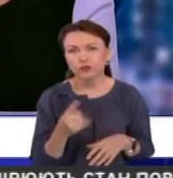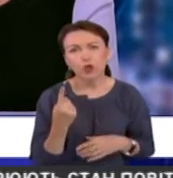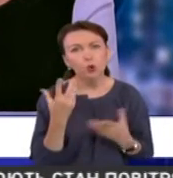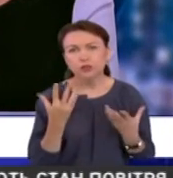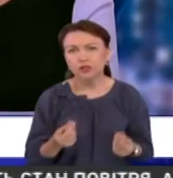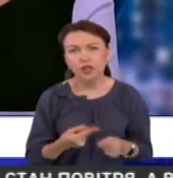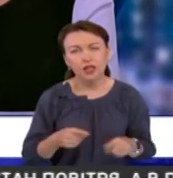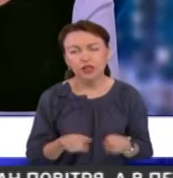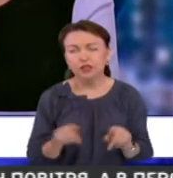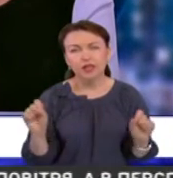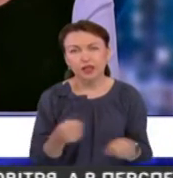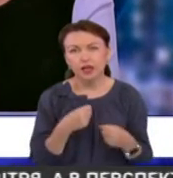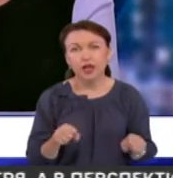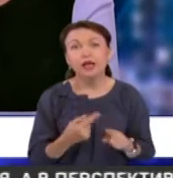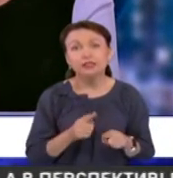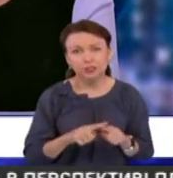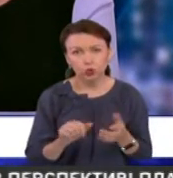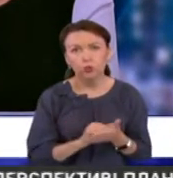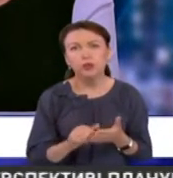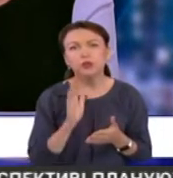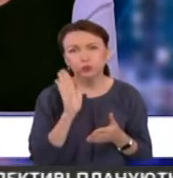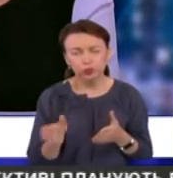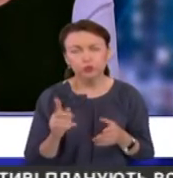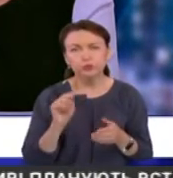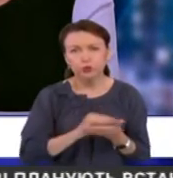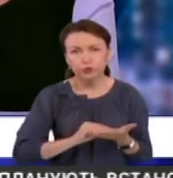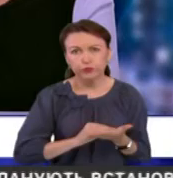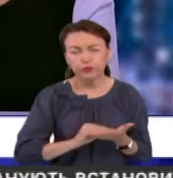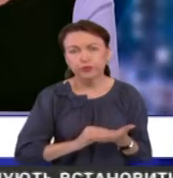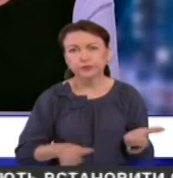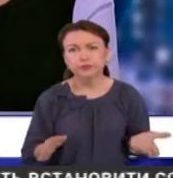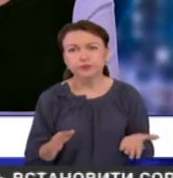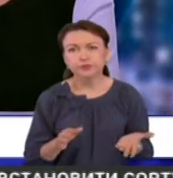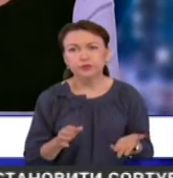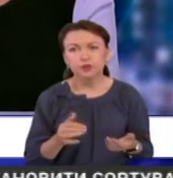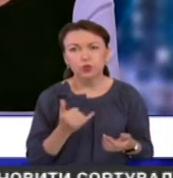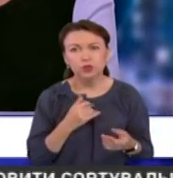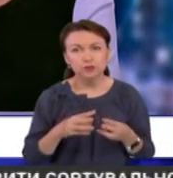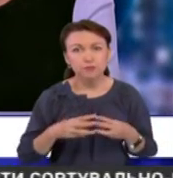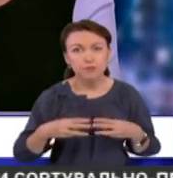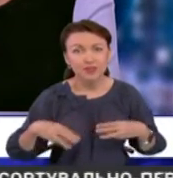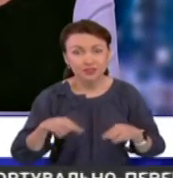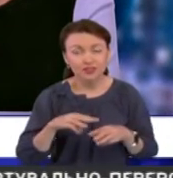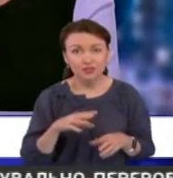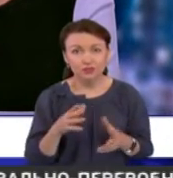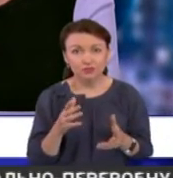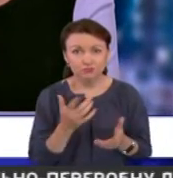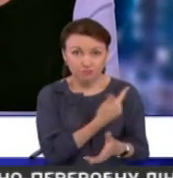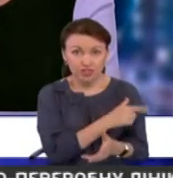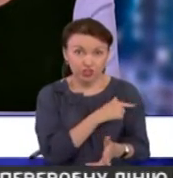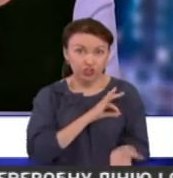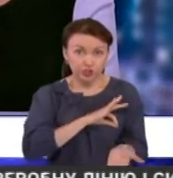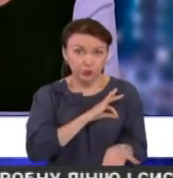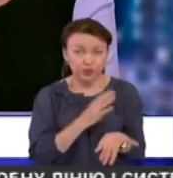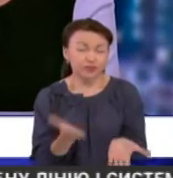це нереально, але ці документи будуть переглянути, а прогалини будуть підтягнути. У нас міністр-юрист. Медичний юрист, і